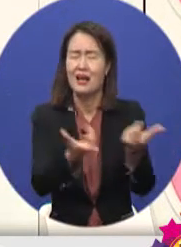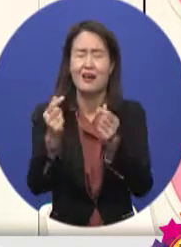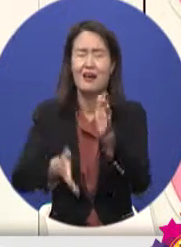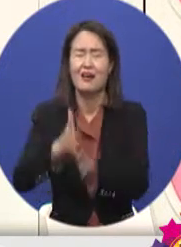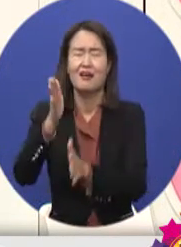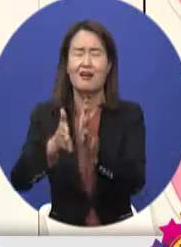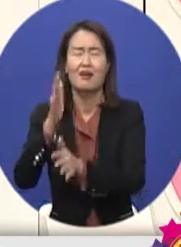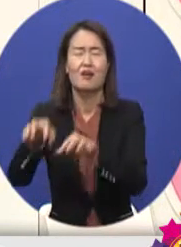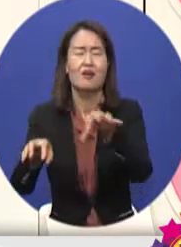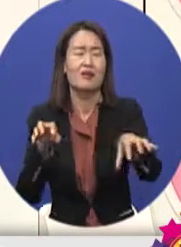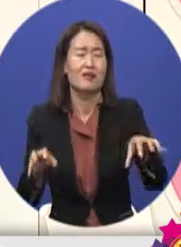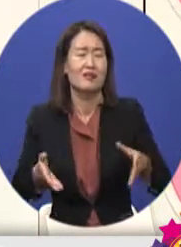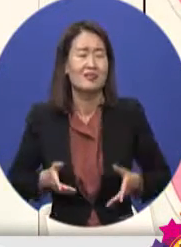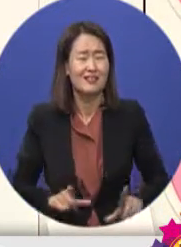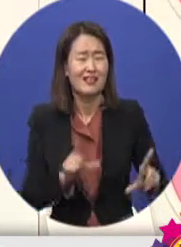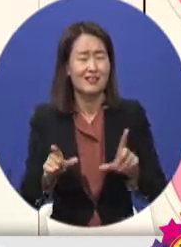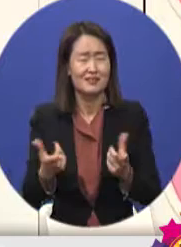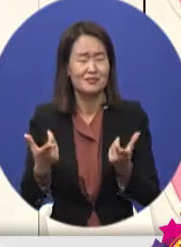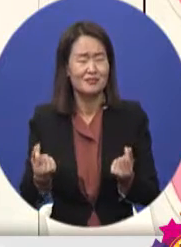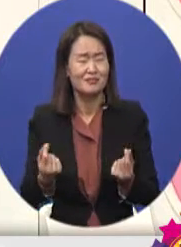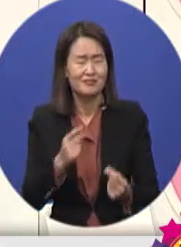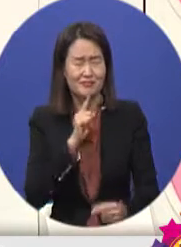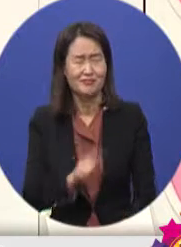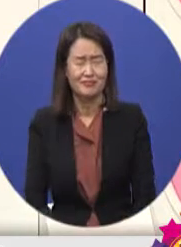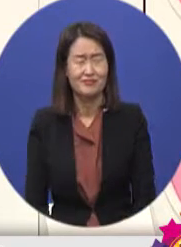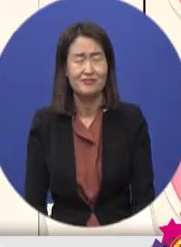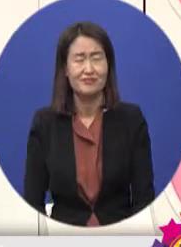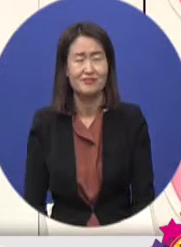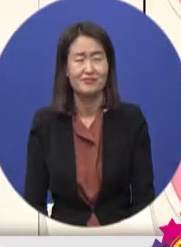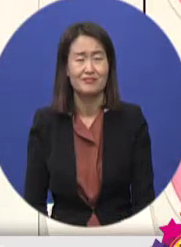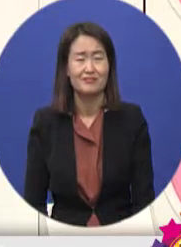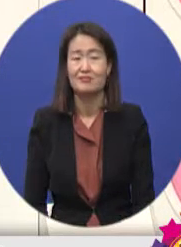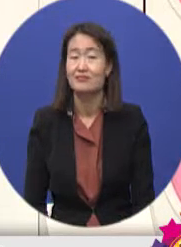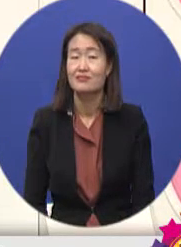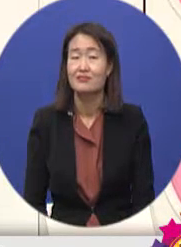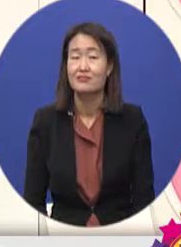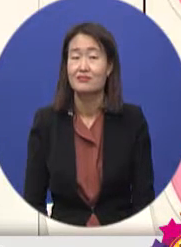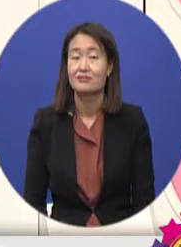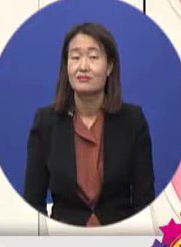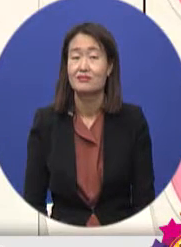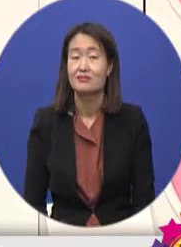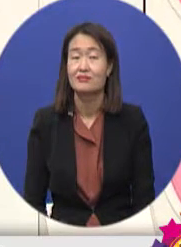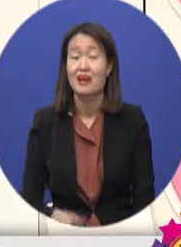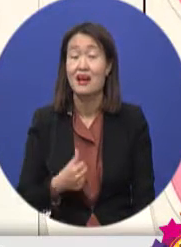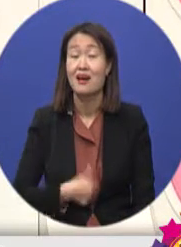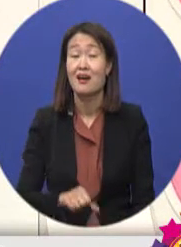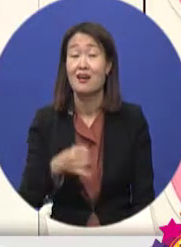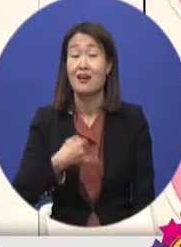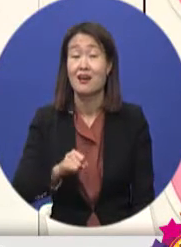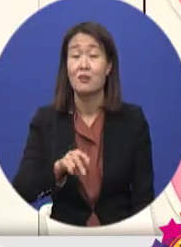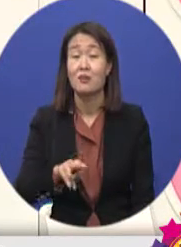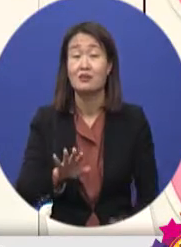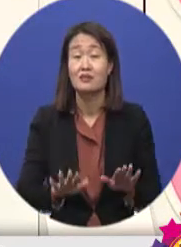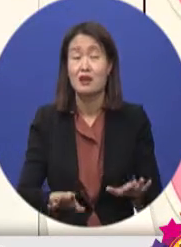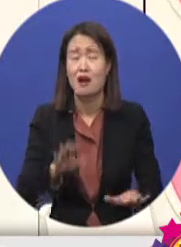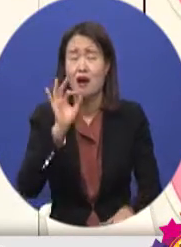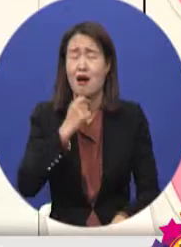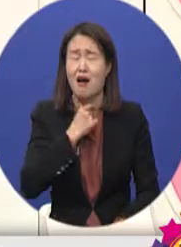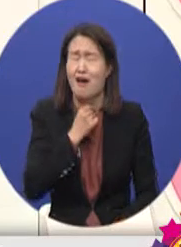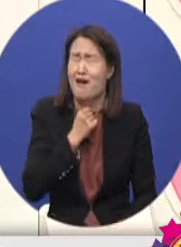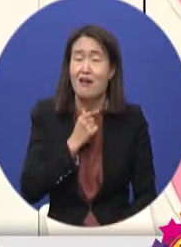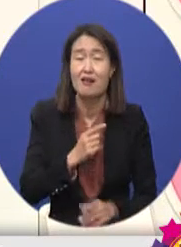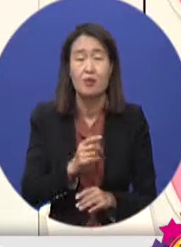도시로 살아요. 네, 그렇군요. 예. 자. 어떤 아들, 어떤 딸이 제일 보고 싶으세요?